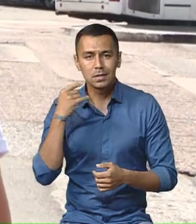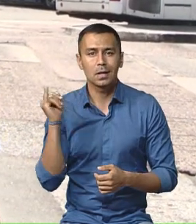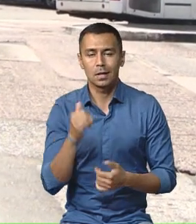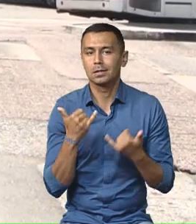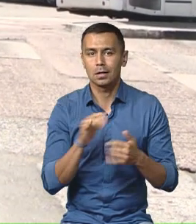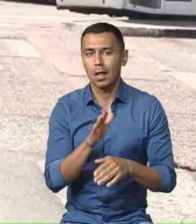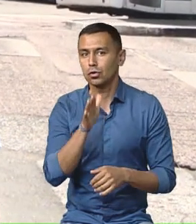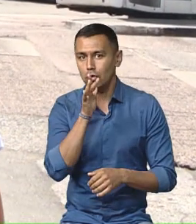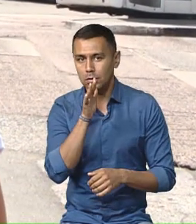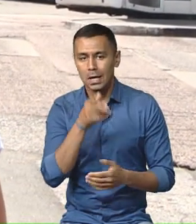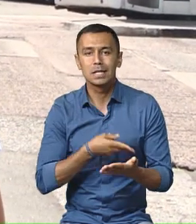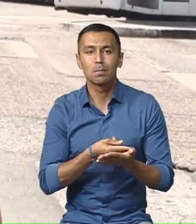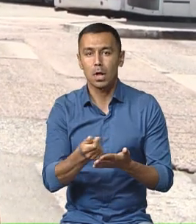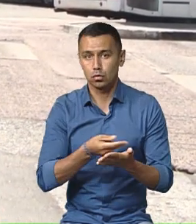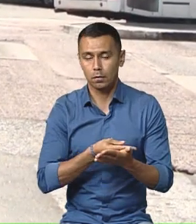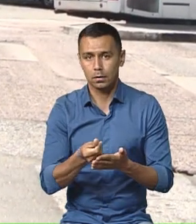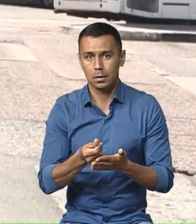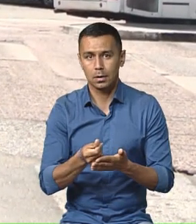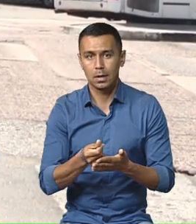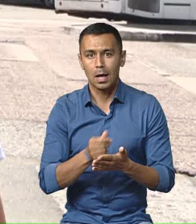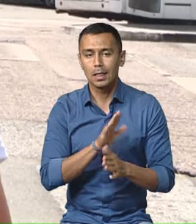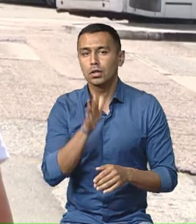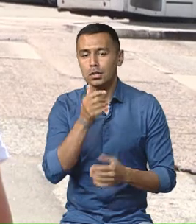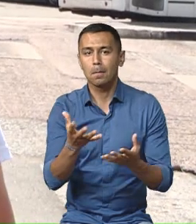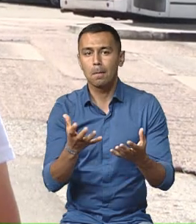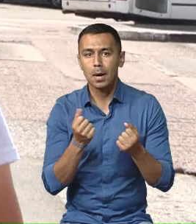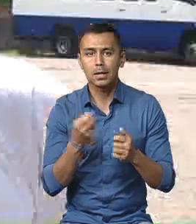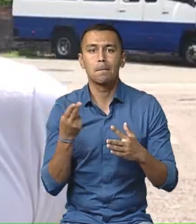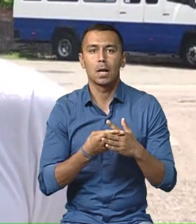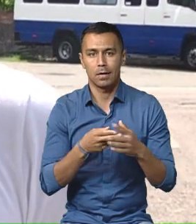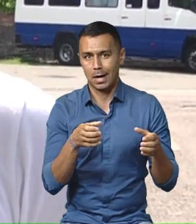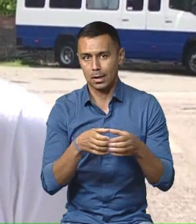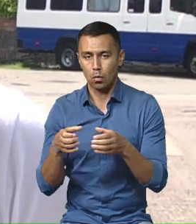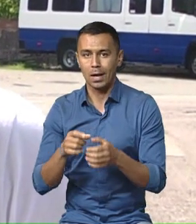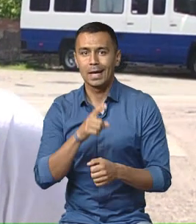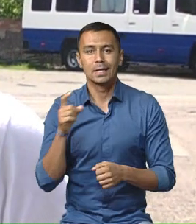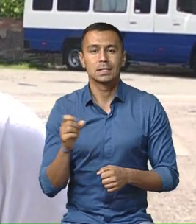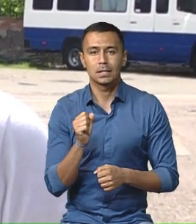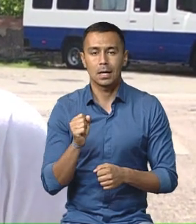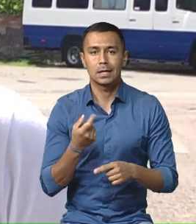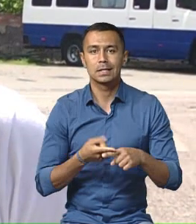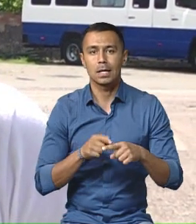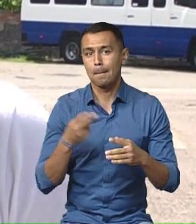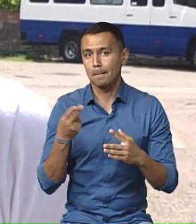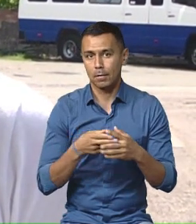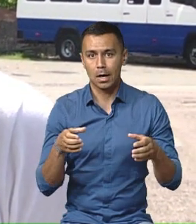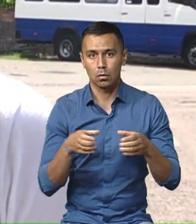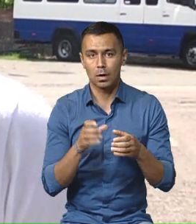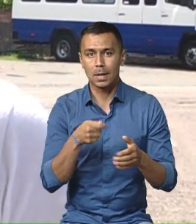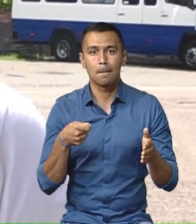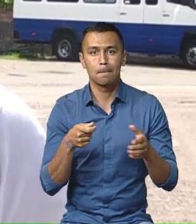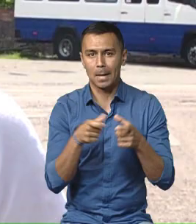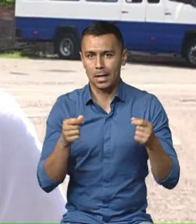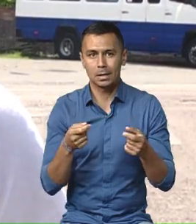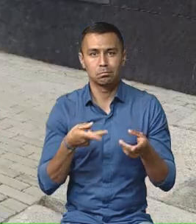зараз не час сплачувати, не час брати по пільгових категорій. За цю пільгову категорію за білет не